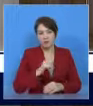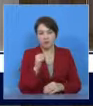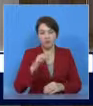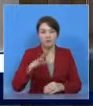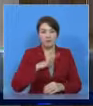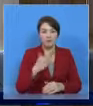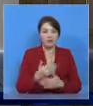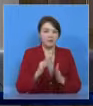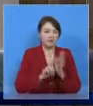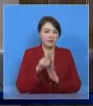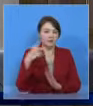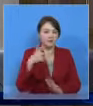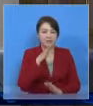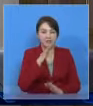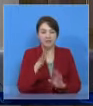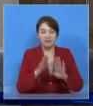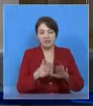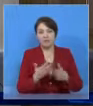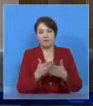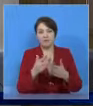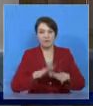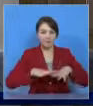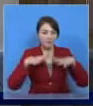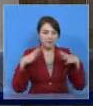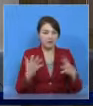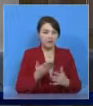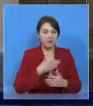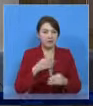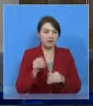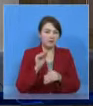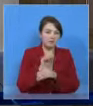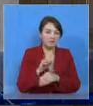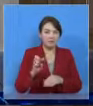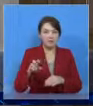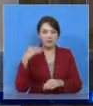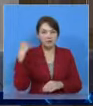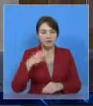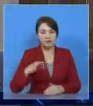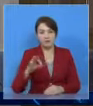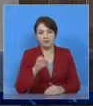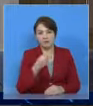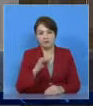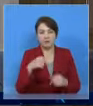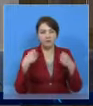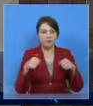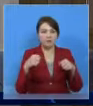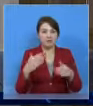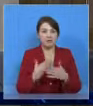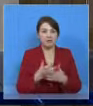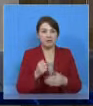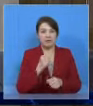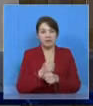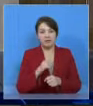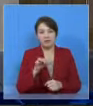сформировалась за последние Тридцать лет большой частью является то что Меня назначили послом в Тюменской области Виталий по торговым проектом